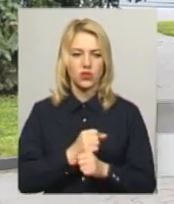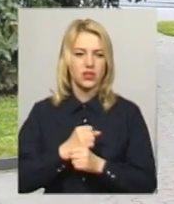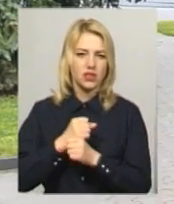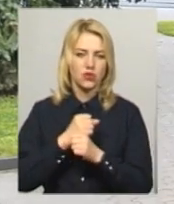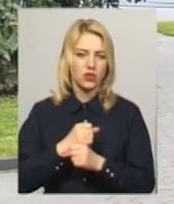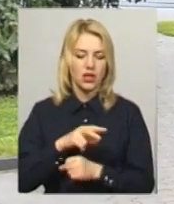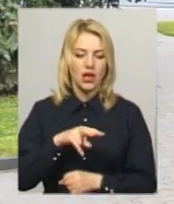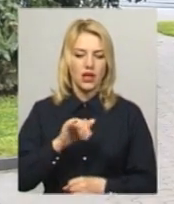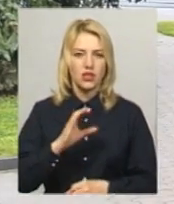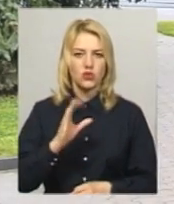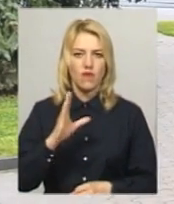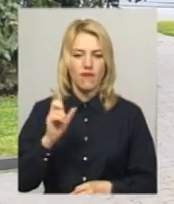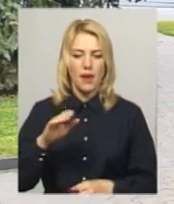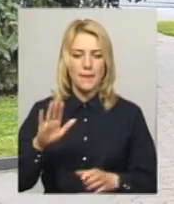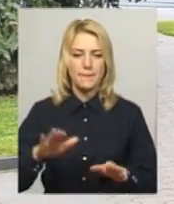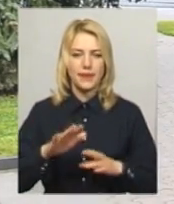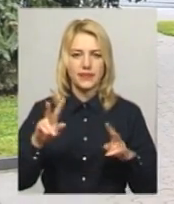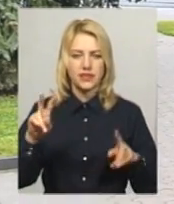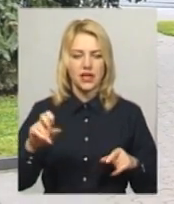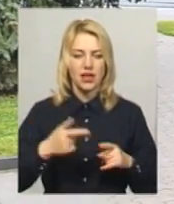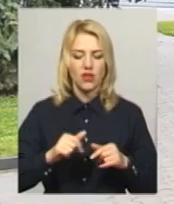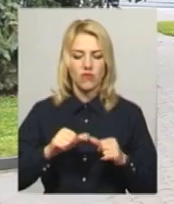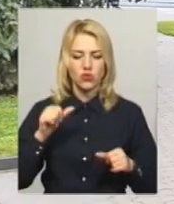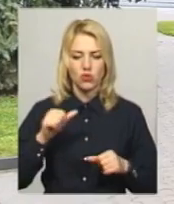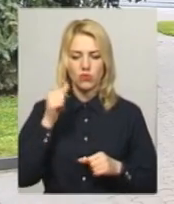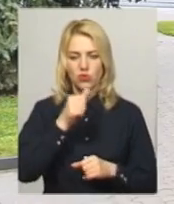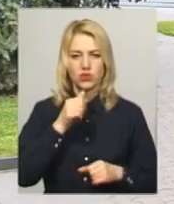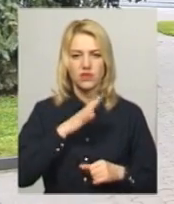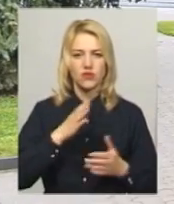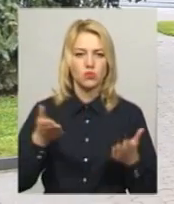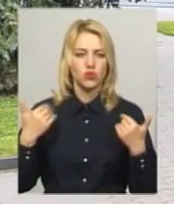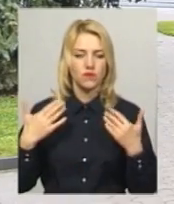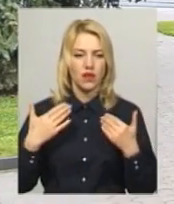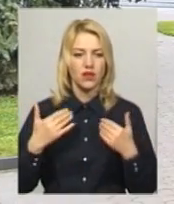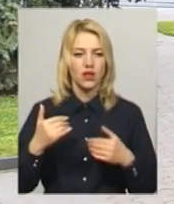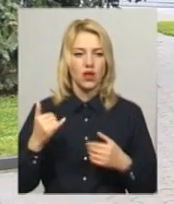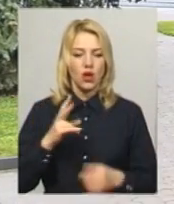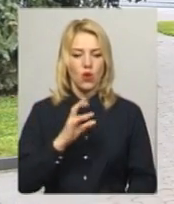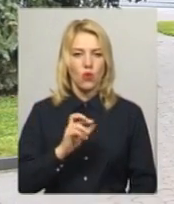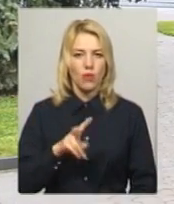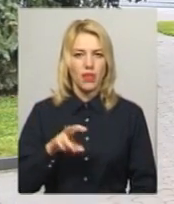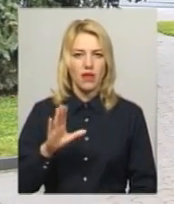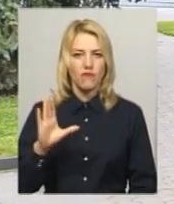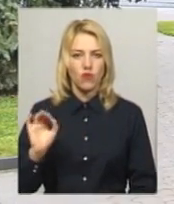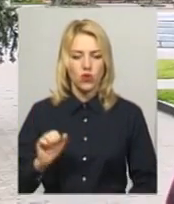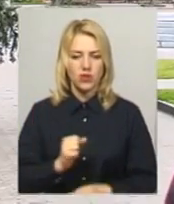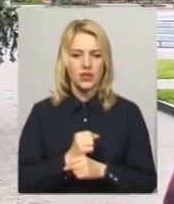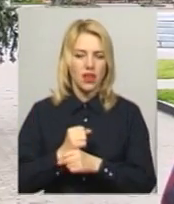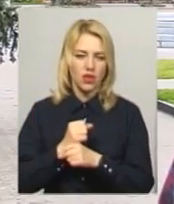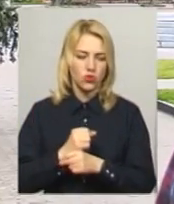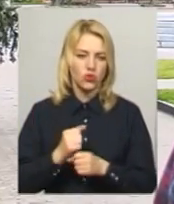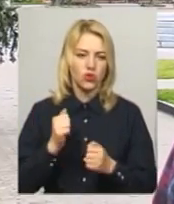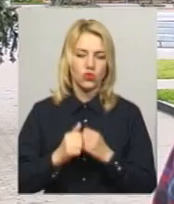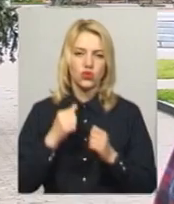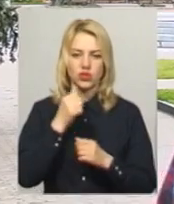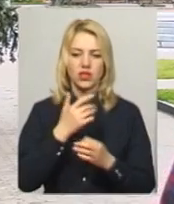«Лісова пісня». І останній раз в тому році ми відпочивали, діти, верніше, в Коблово санаторій. Кожен рік